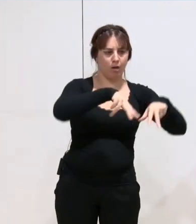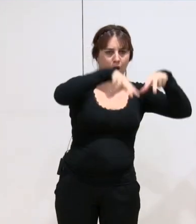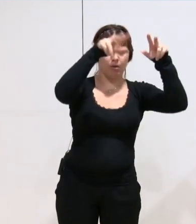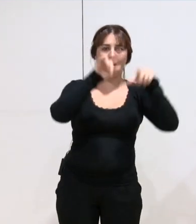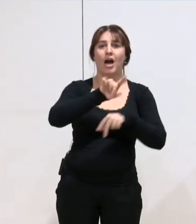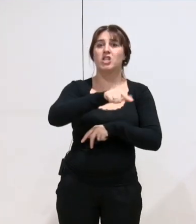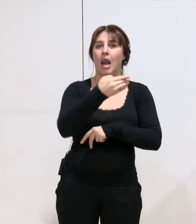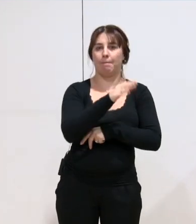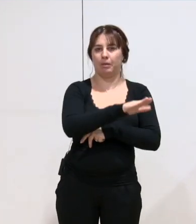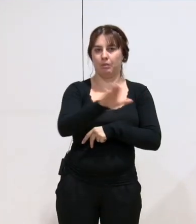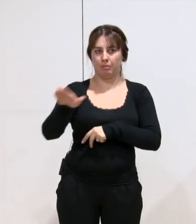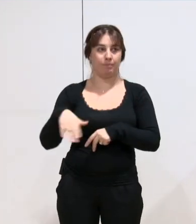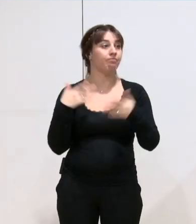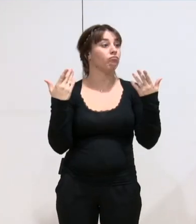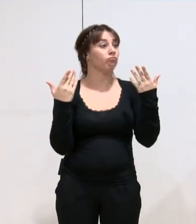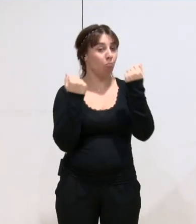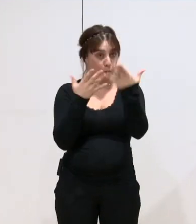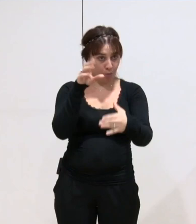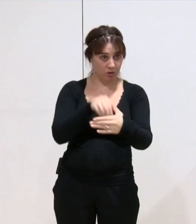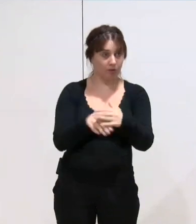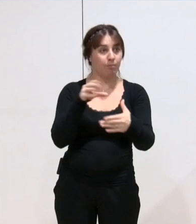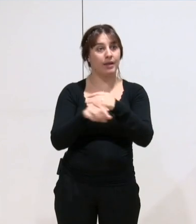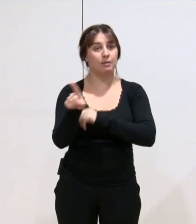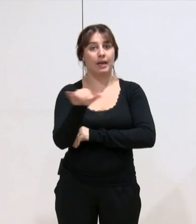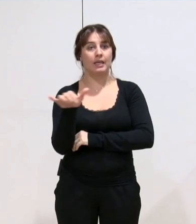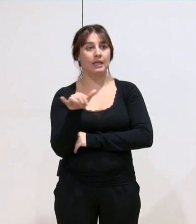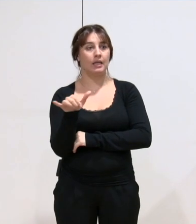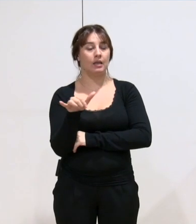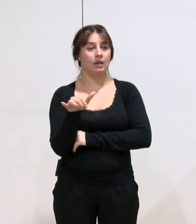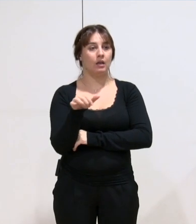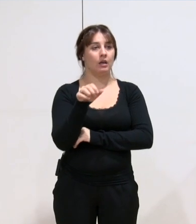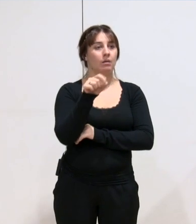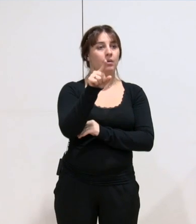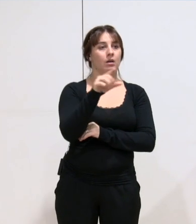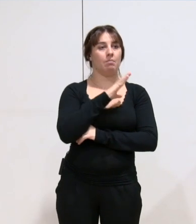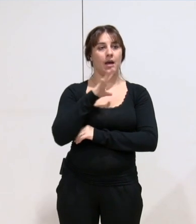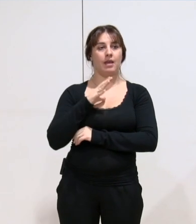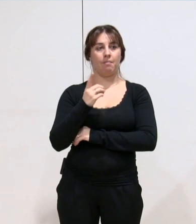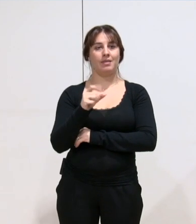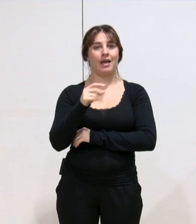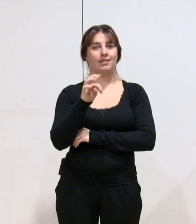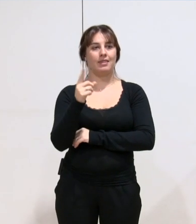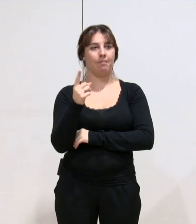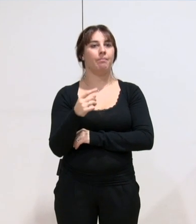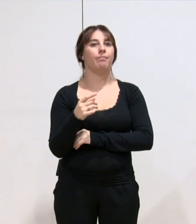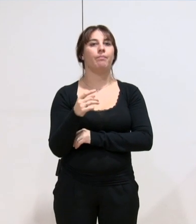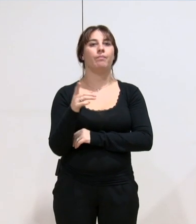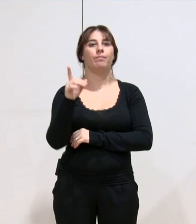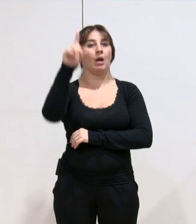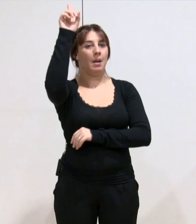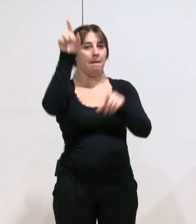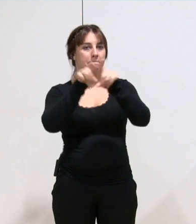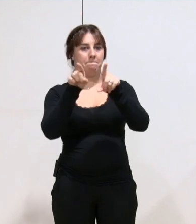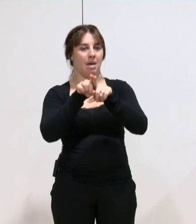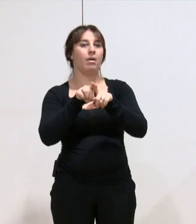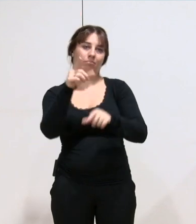réglementé. Je la mets aux voix. Qui ne prend pas part au vote ? Suzanne Daté, qui s'abstient ?